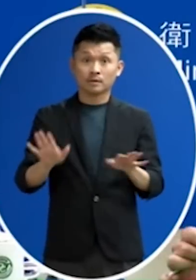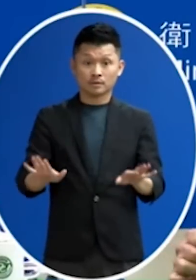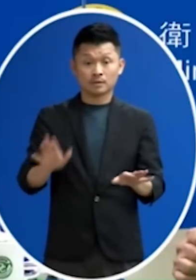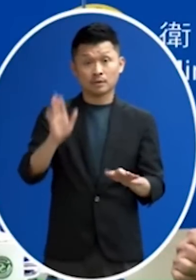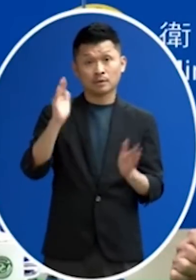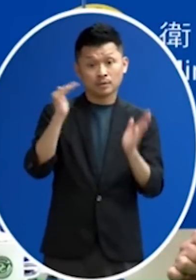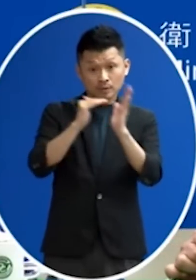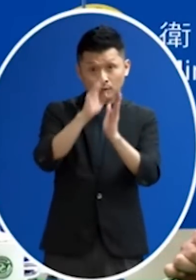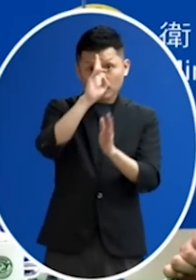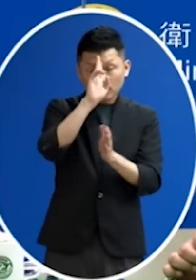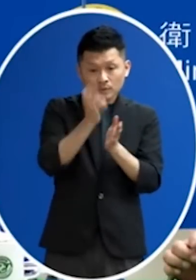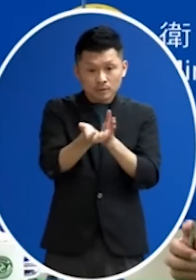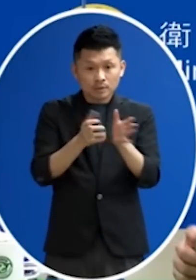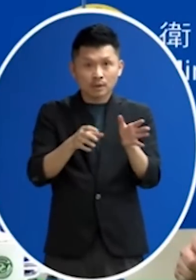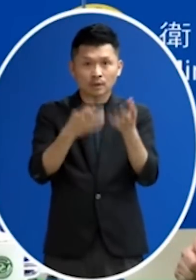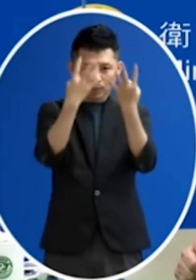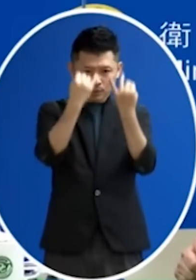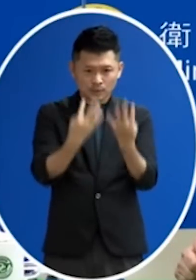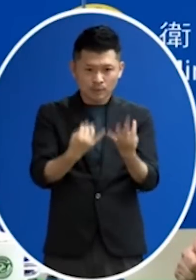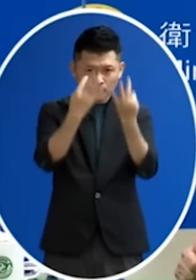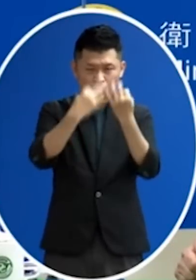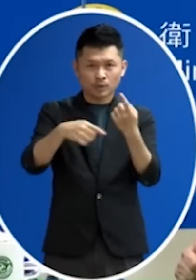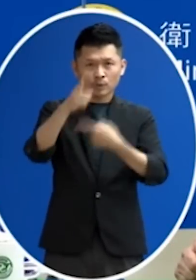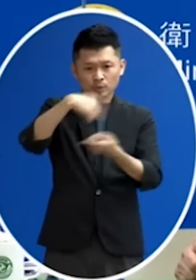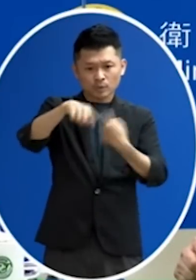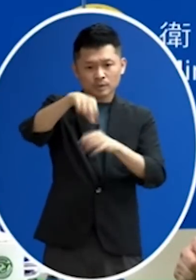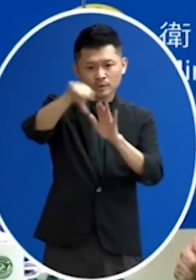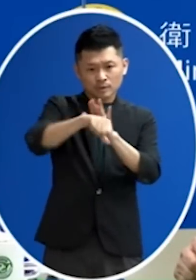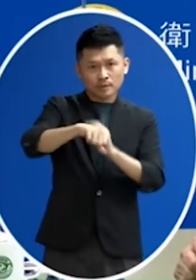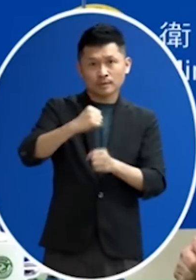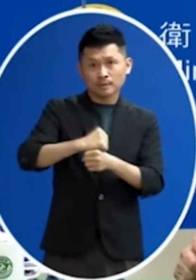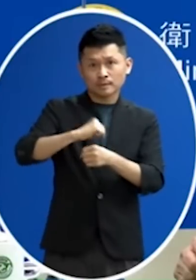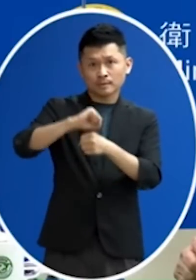的所有的这个资料都一起转档进来，所以这个